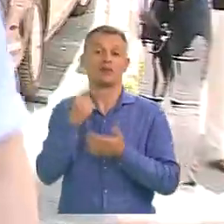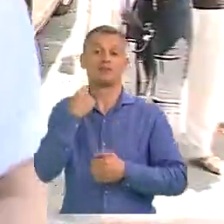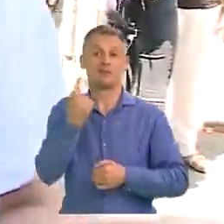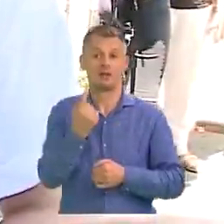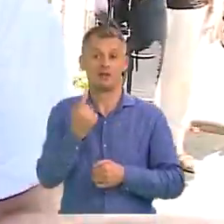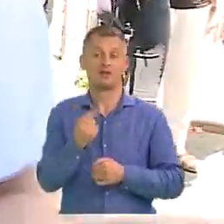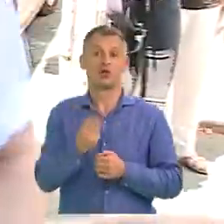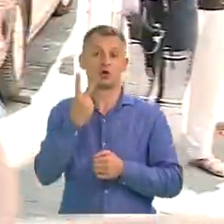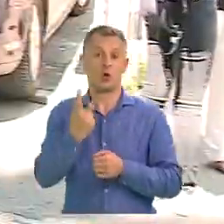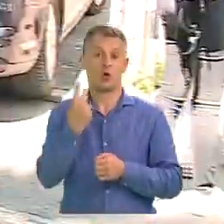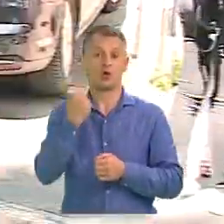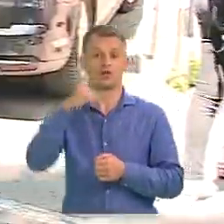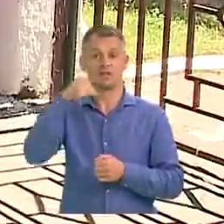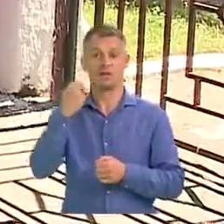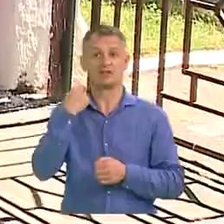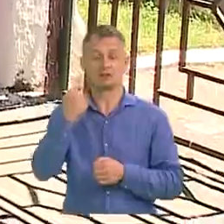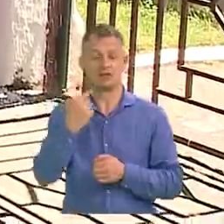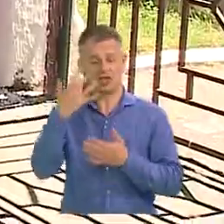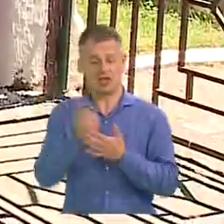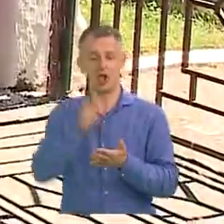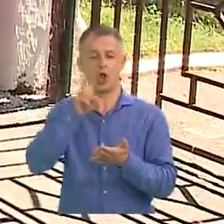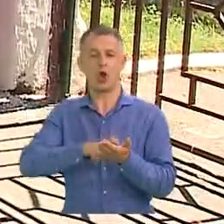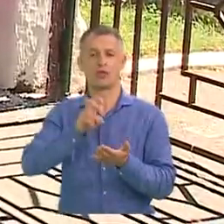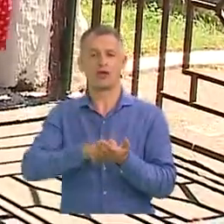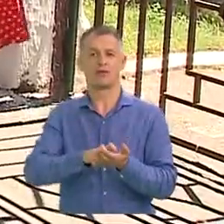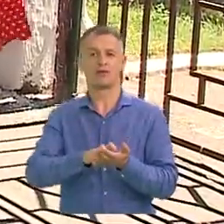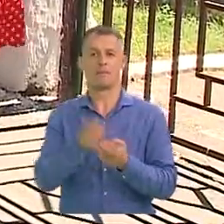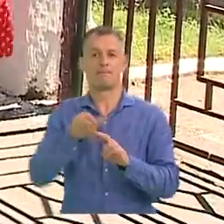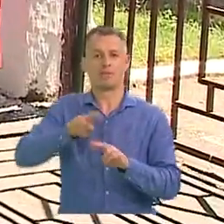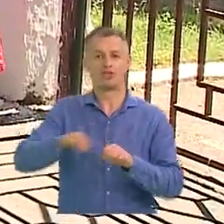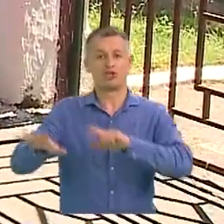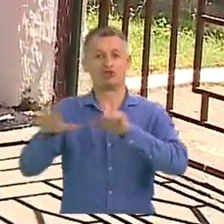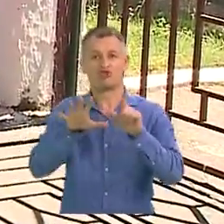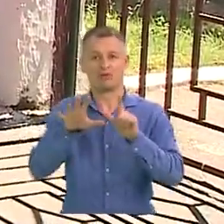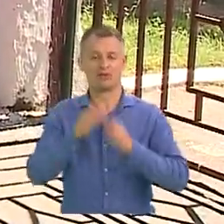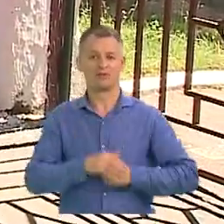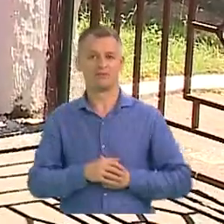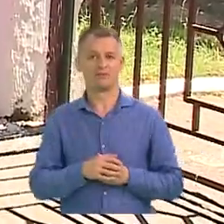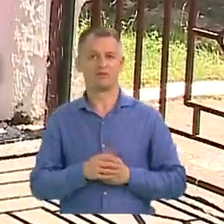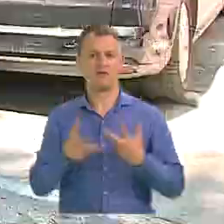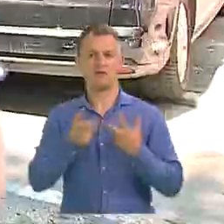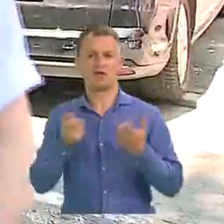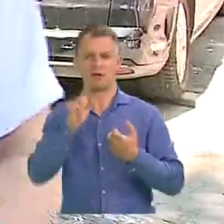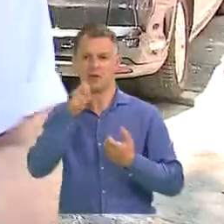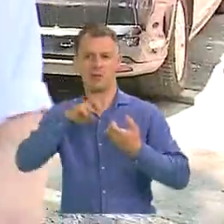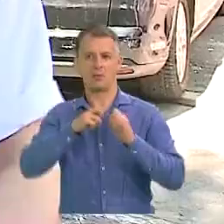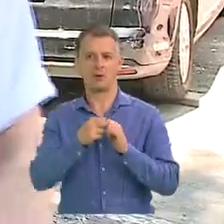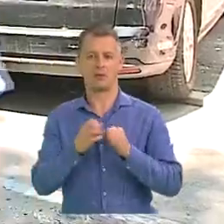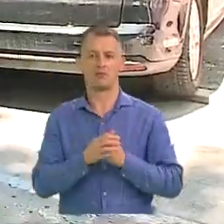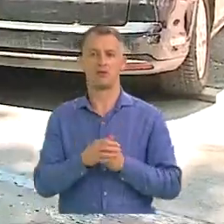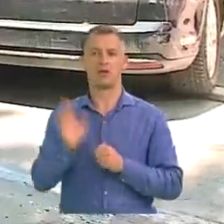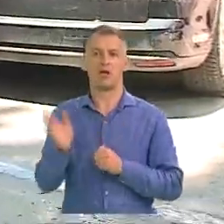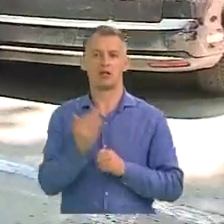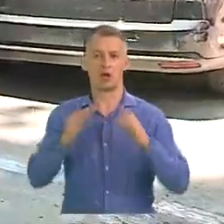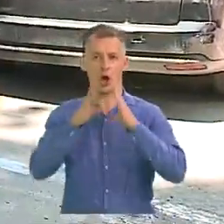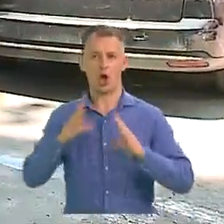două zile pe săptămână, luai ei o notă peste 7, fără niciun fel de problemă. A trecut română, a trecut istoria, mai